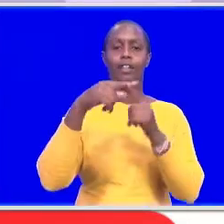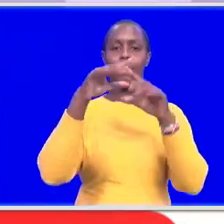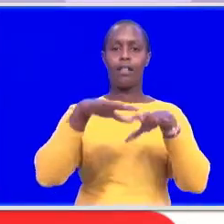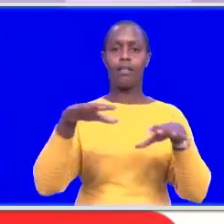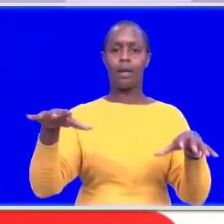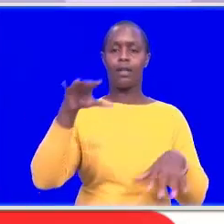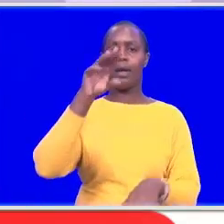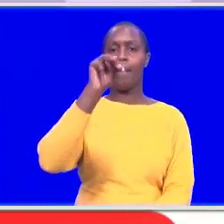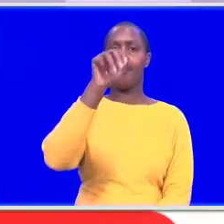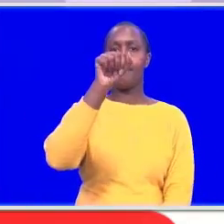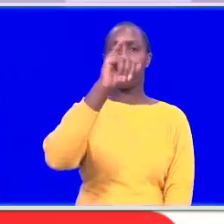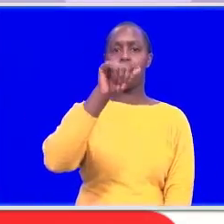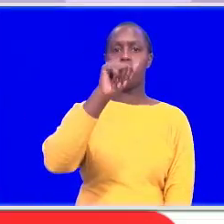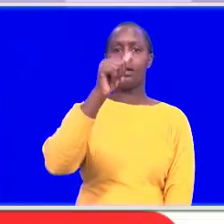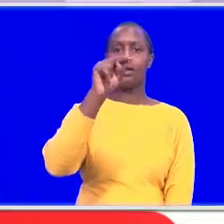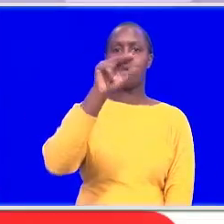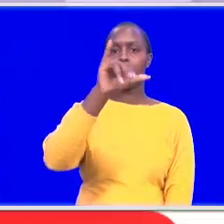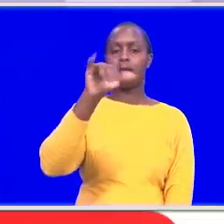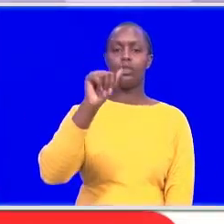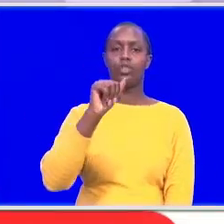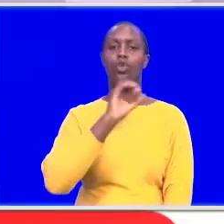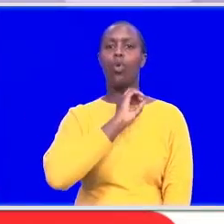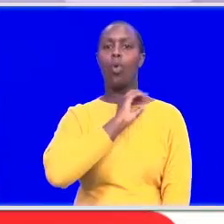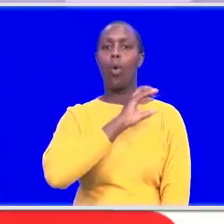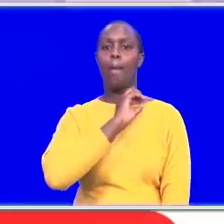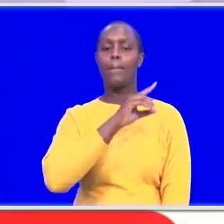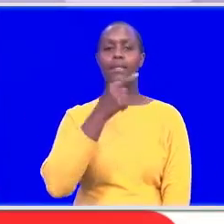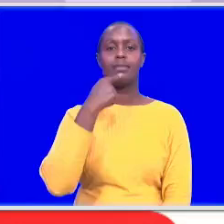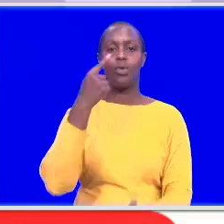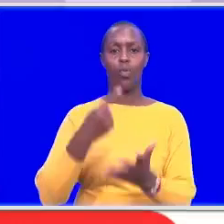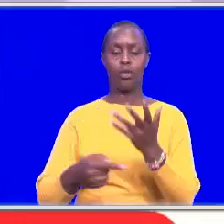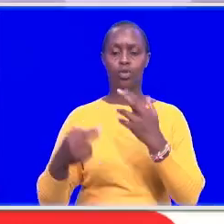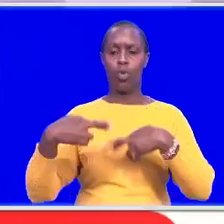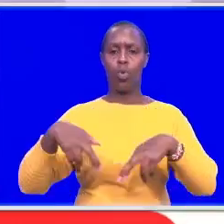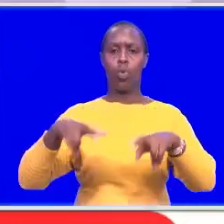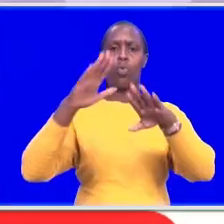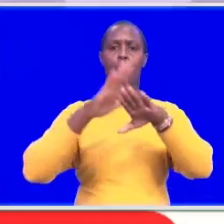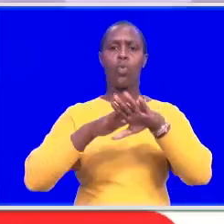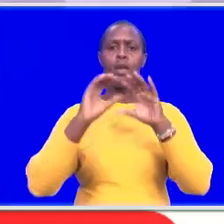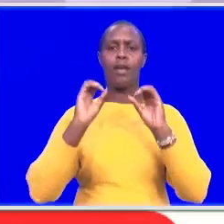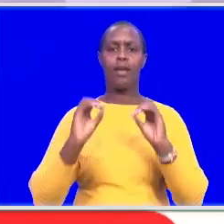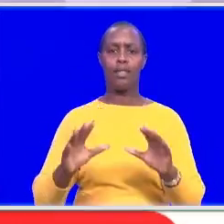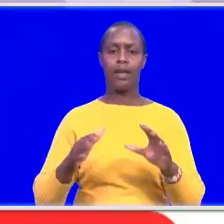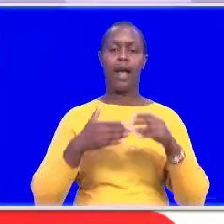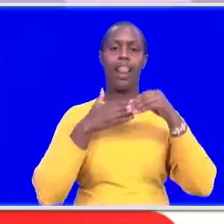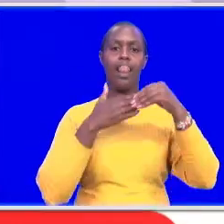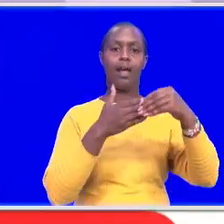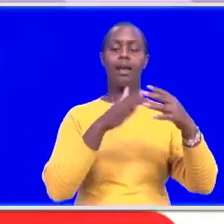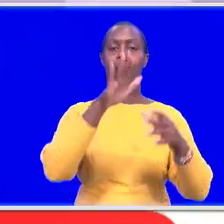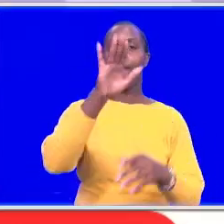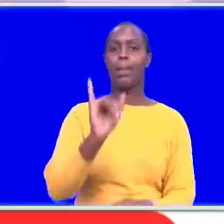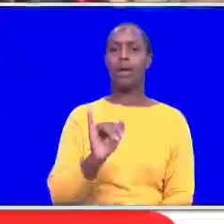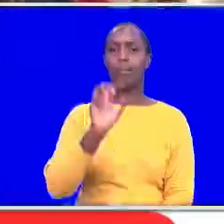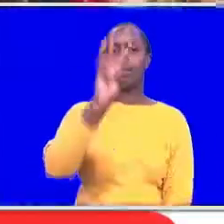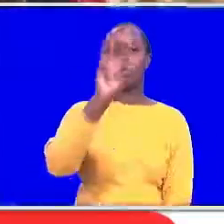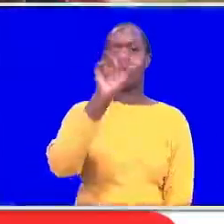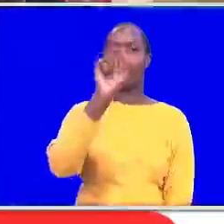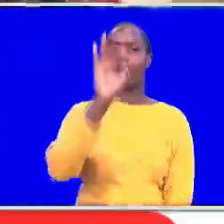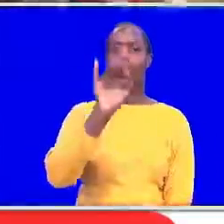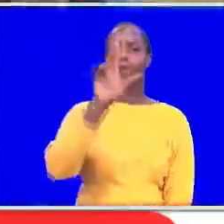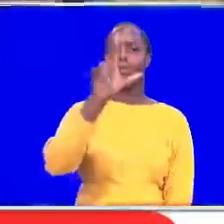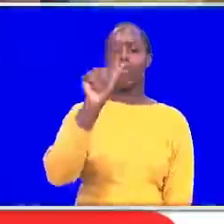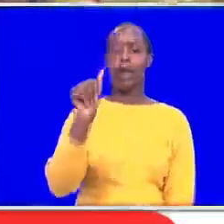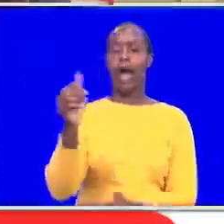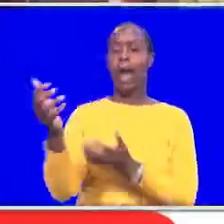la Kandui kuandamana wakilalamikia utovu wa usalama. Wakiongozwa na Calistus Wafula, mmoja wa